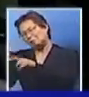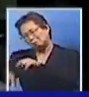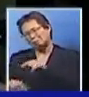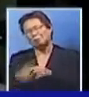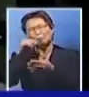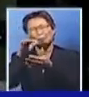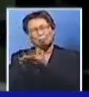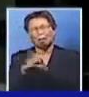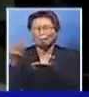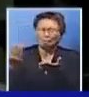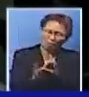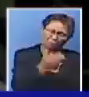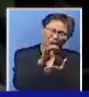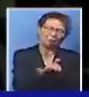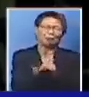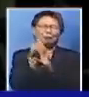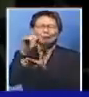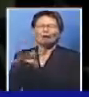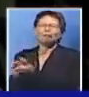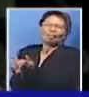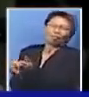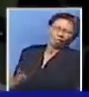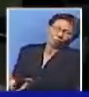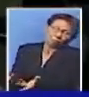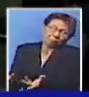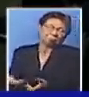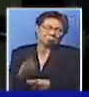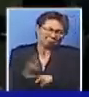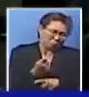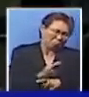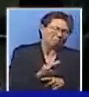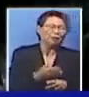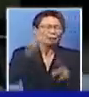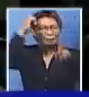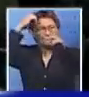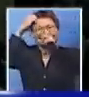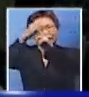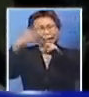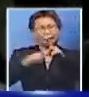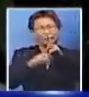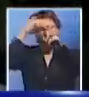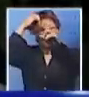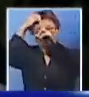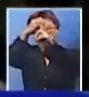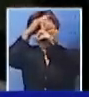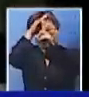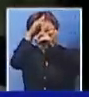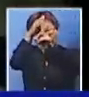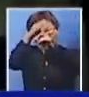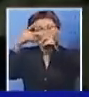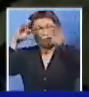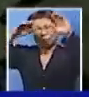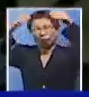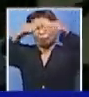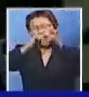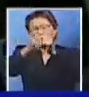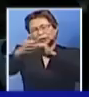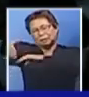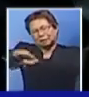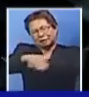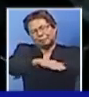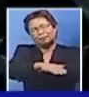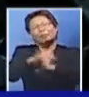dengan isteri baru kahwin kan. So apa matlamat kami semua di sana adalah fokus semata-mata untuk SEA Games lah. Kali